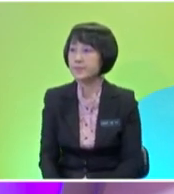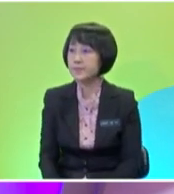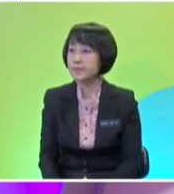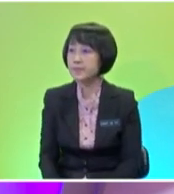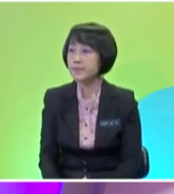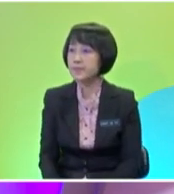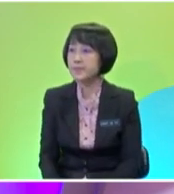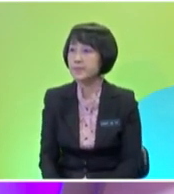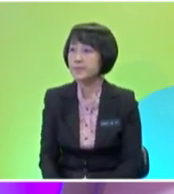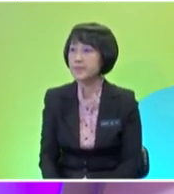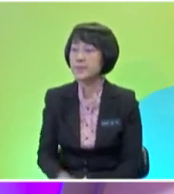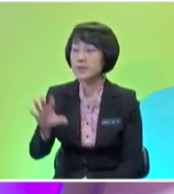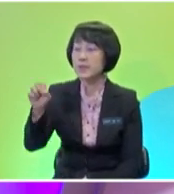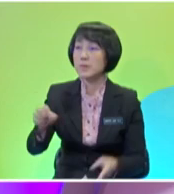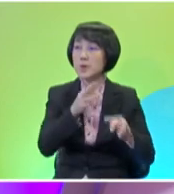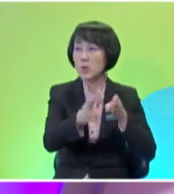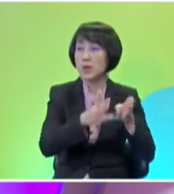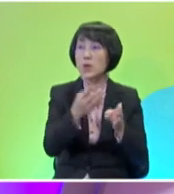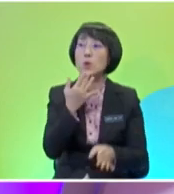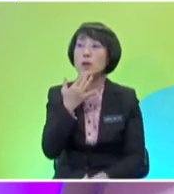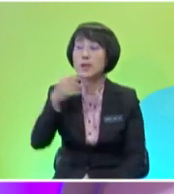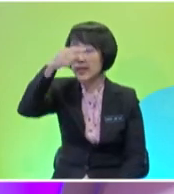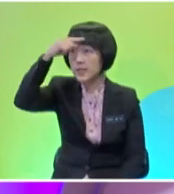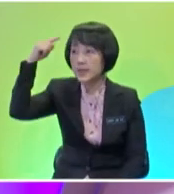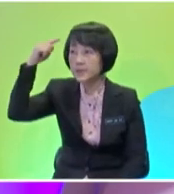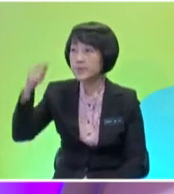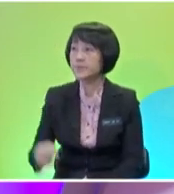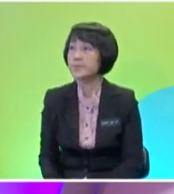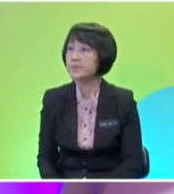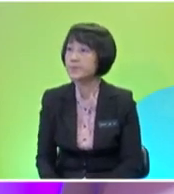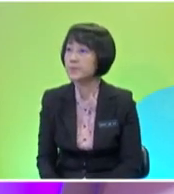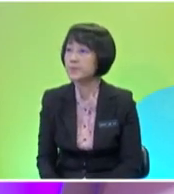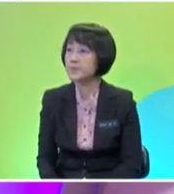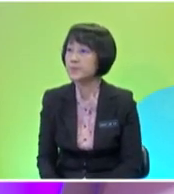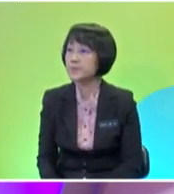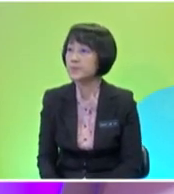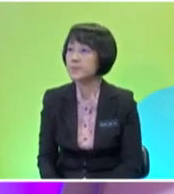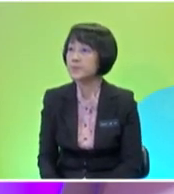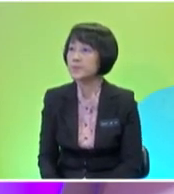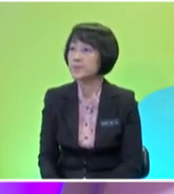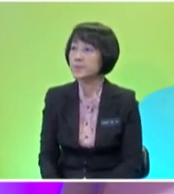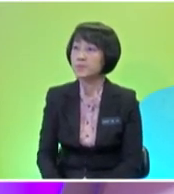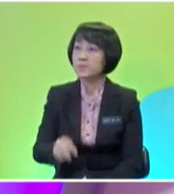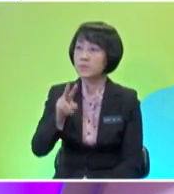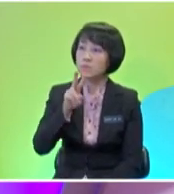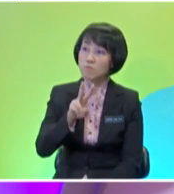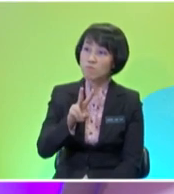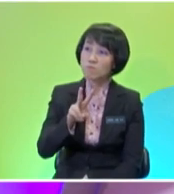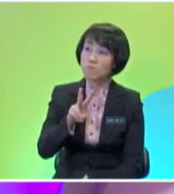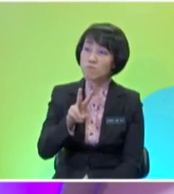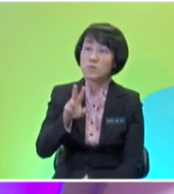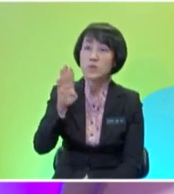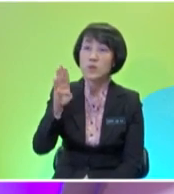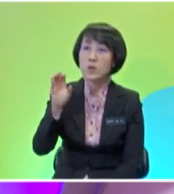ambil wire warna hitam ni. Warna hitam, okey. Okay, kita gunakan atas. Di sini kita gunakan bongkah penyambung. Okey, ada dua